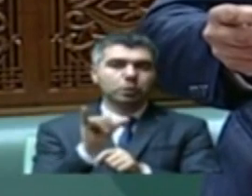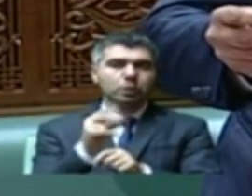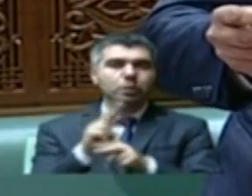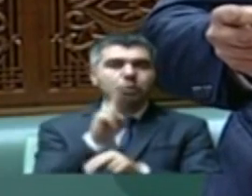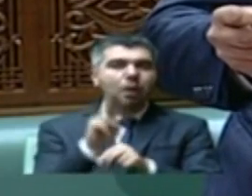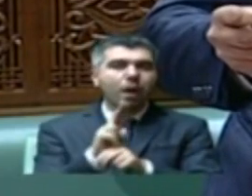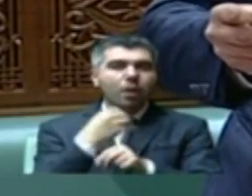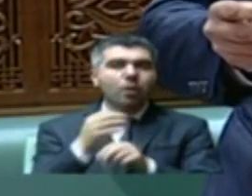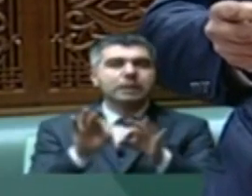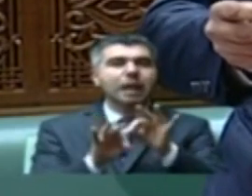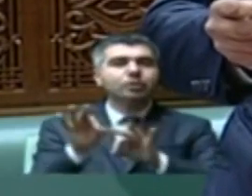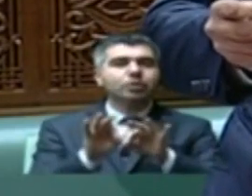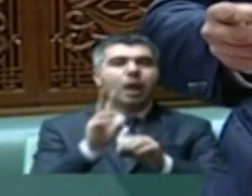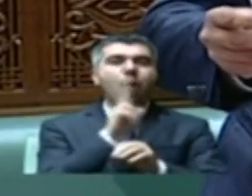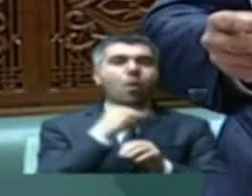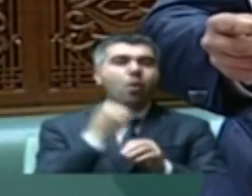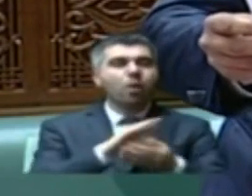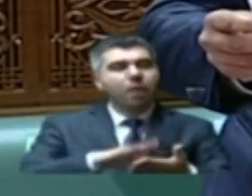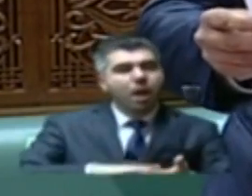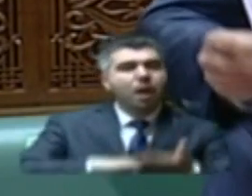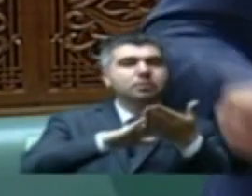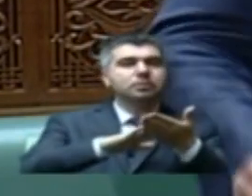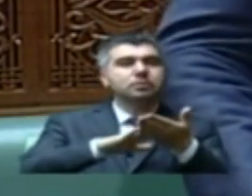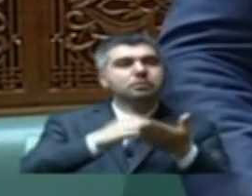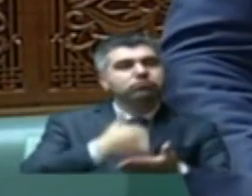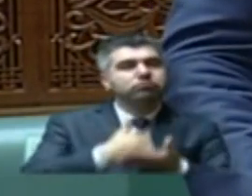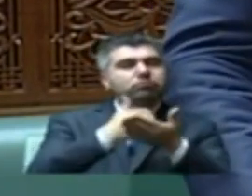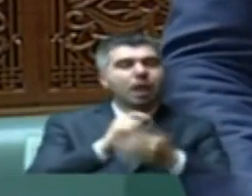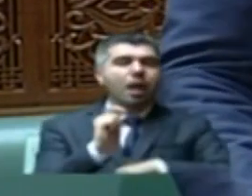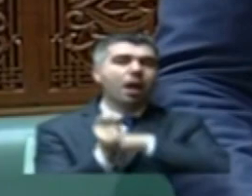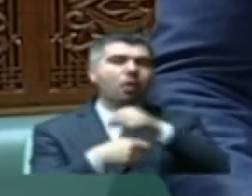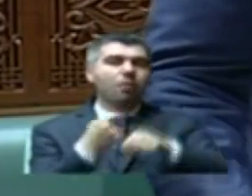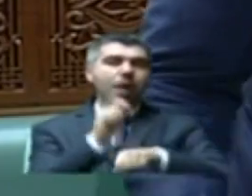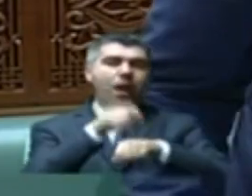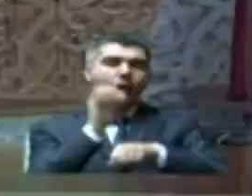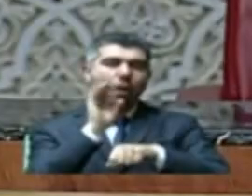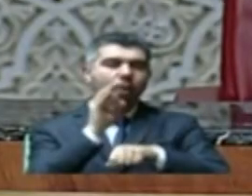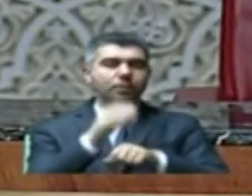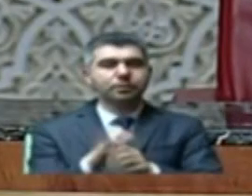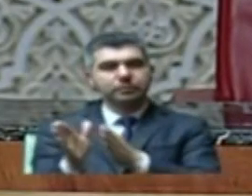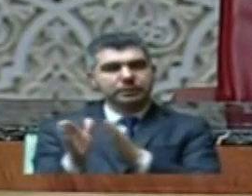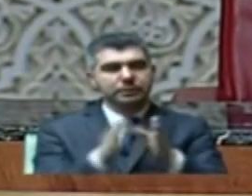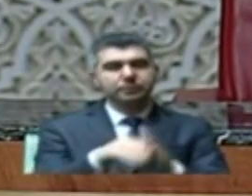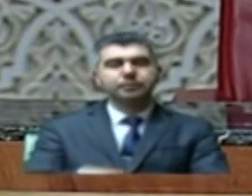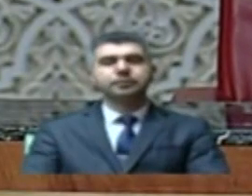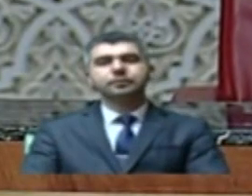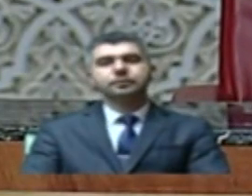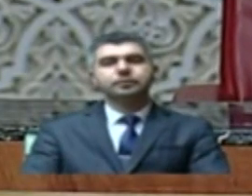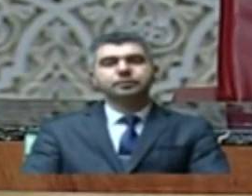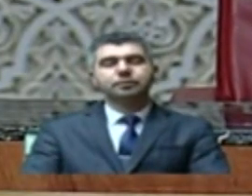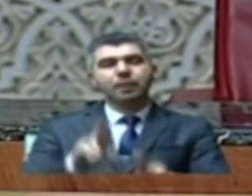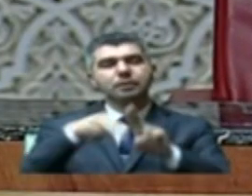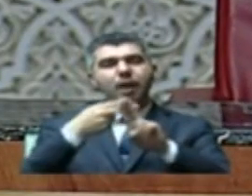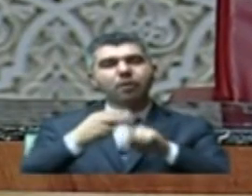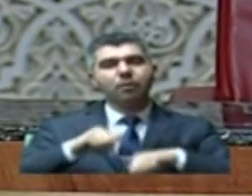استراتيجية الحكومة للنهوض بأوضاع الصناع التقليديين خاصة بالعالم القروي؟ وشكرا. شكرا سيد المستشار، لكم كلمة سيدة كاتبة الدولة